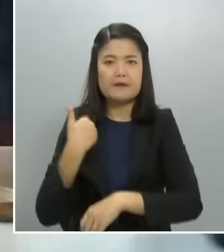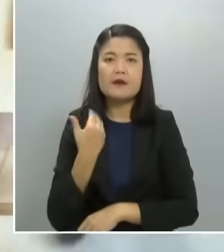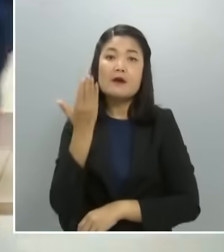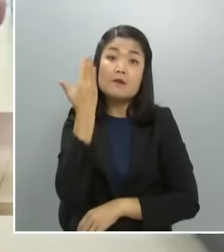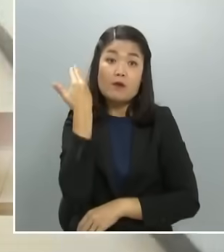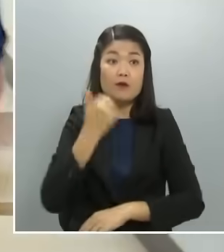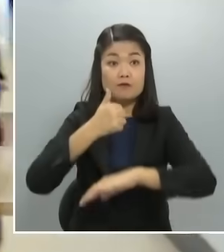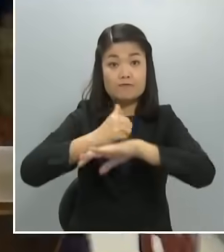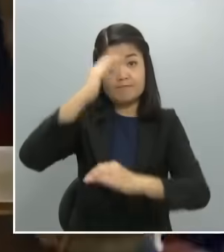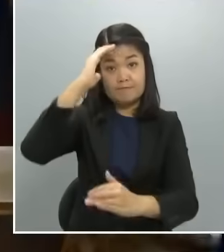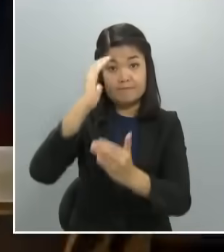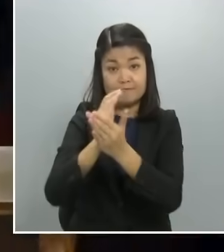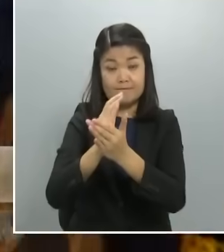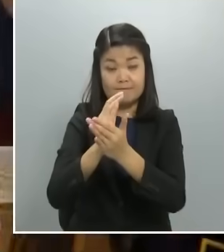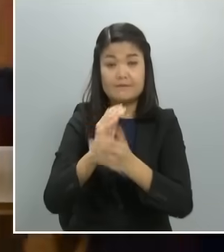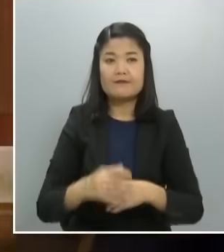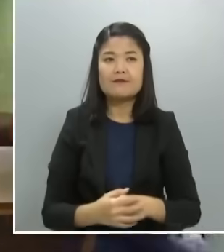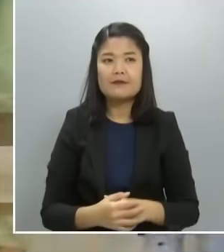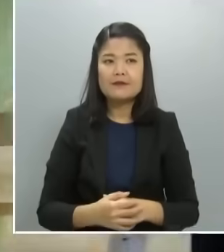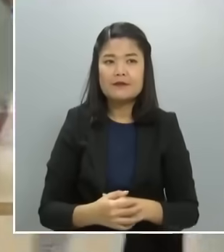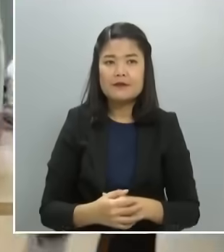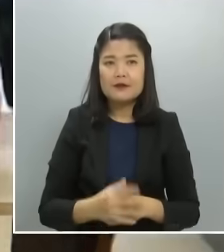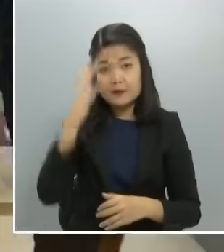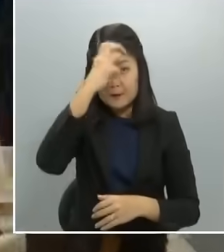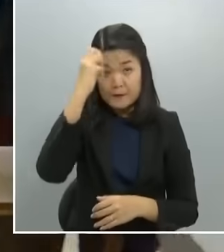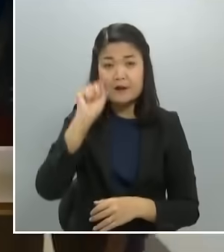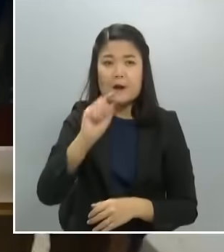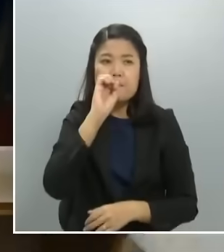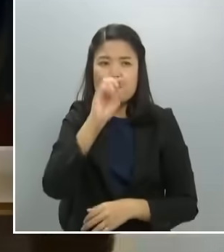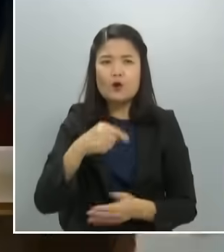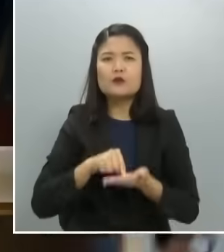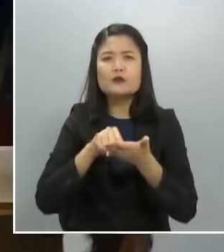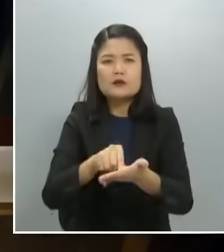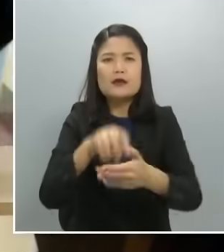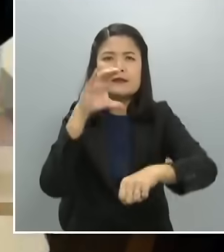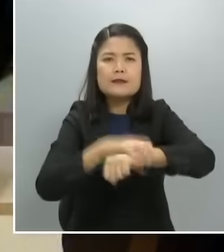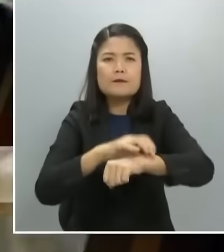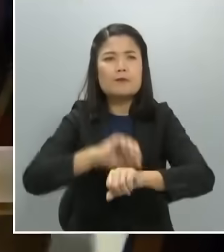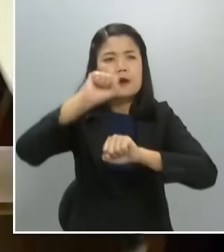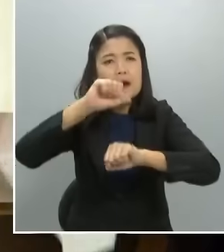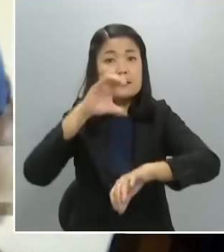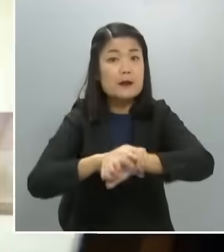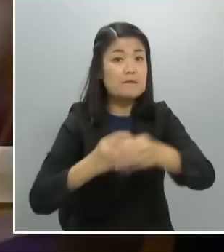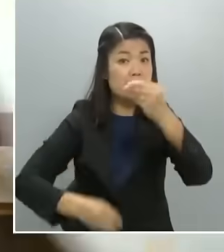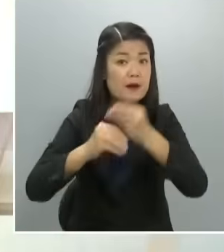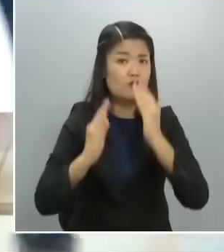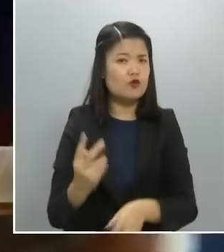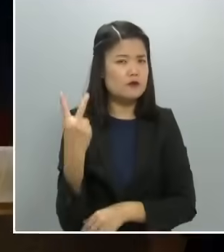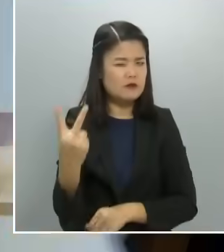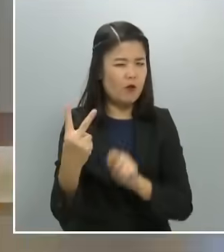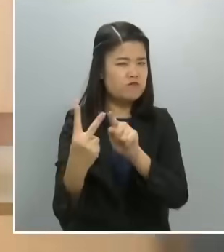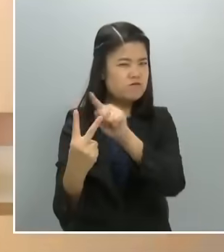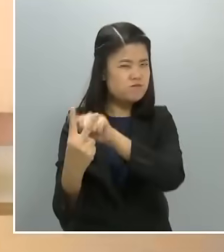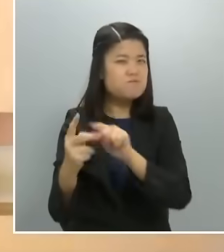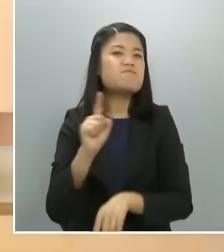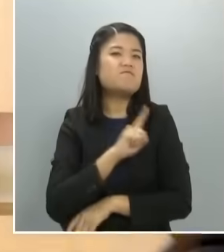พลเอกต่อศักดิ์สุขวิมลบอกกำลังขอหมายจับเพิ่ม2คนและ2คนนี้คือตัวละครที่เป็นคนท